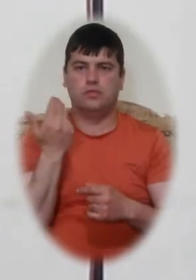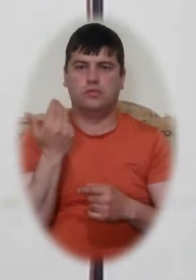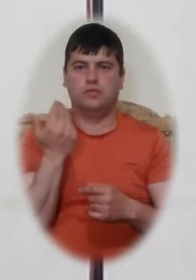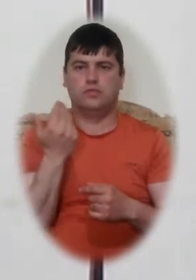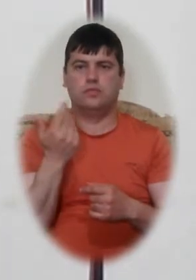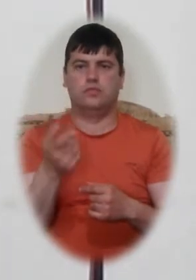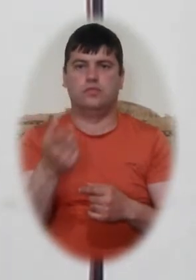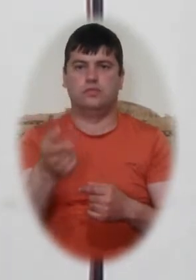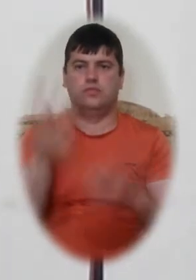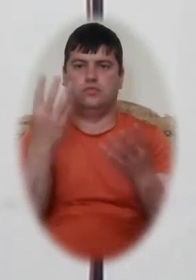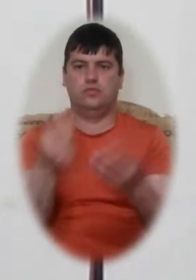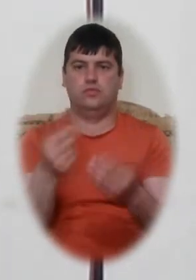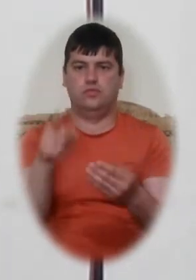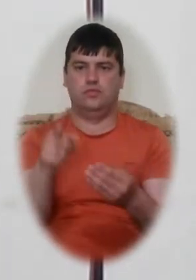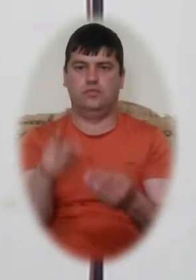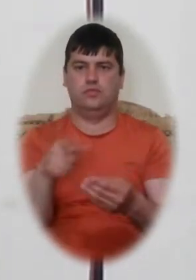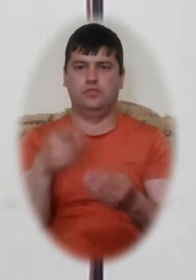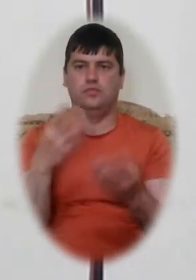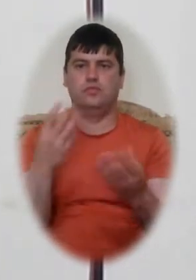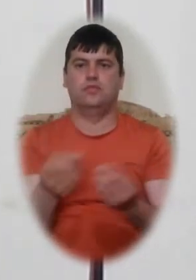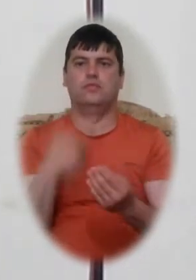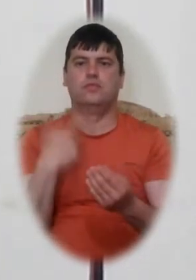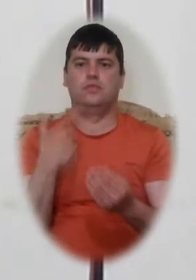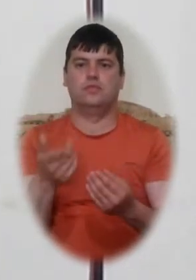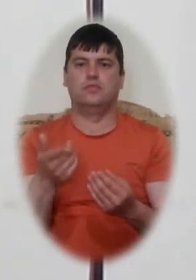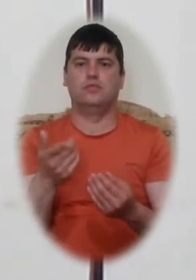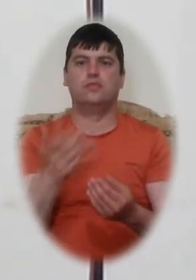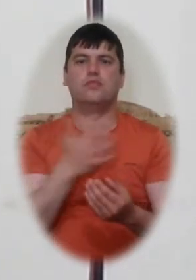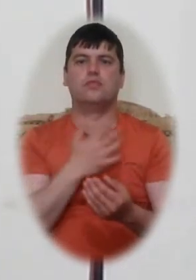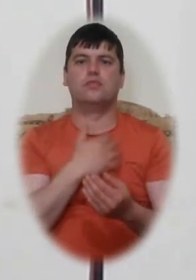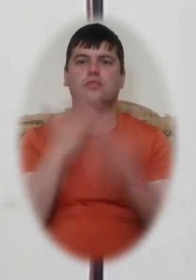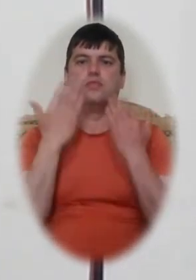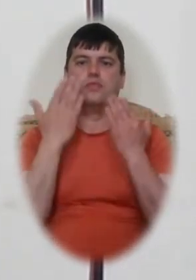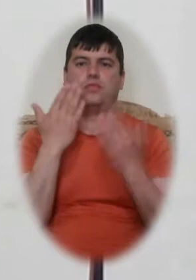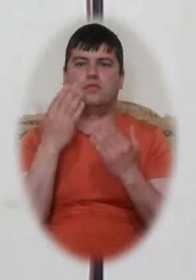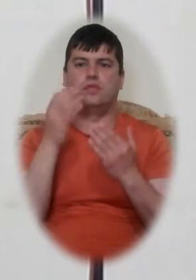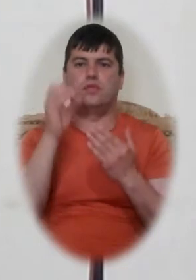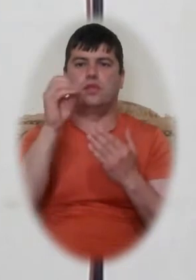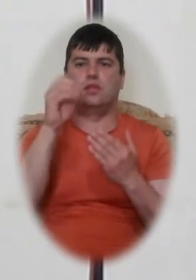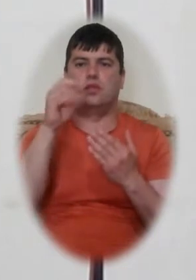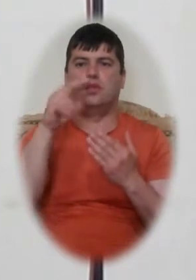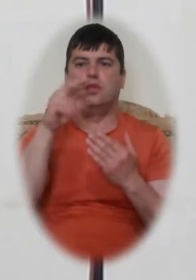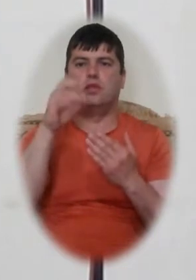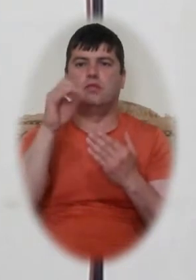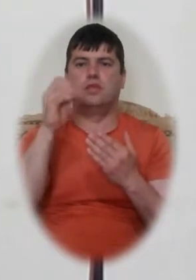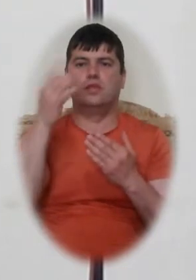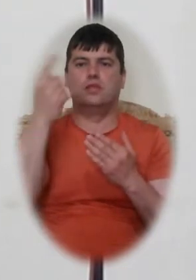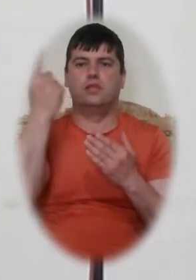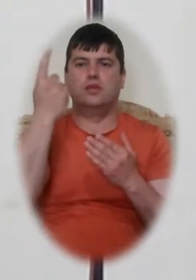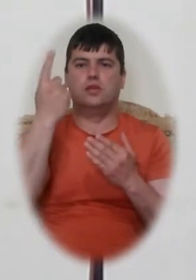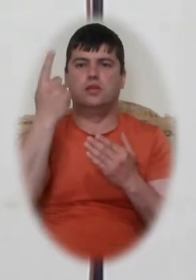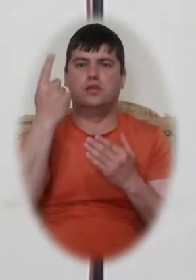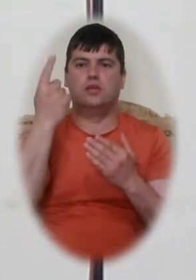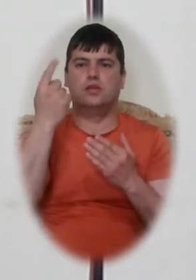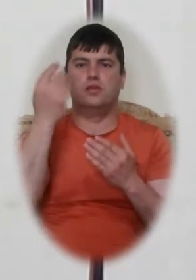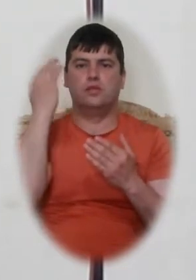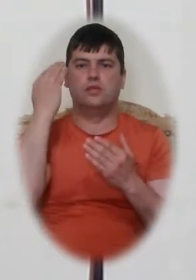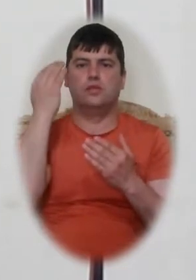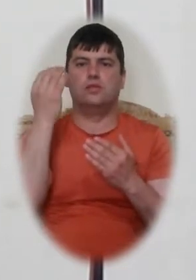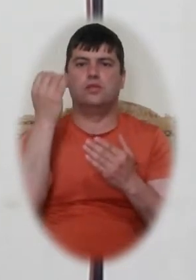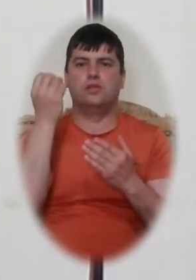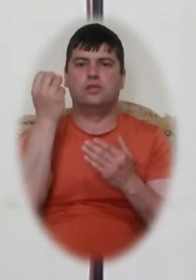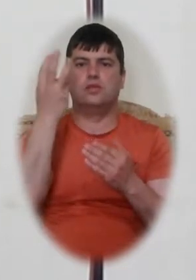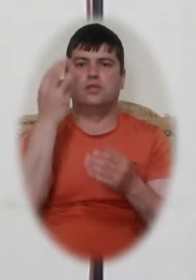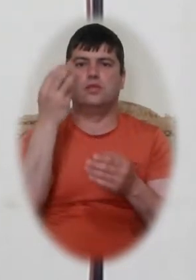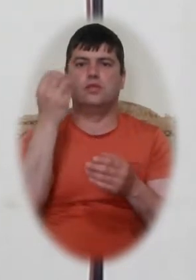որ նաև իրանց որմ է։ Եվ որ ոզ մեք կարթալ եպեսացիս առաջի գրուղ տաստը երեկ տաշչո սամարներ այս